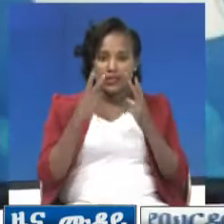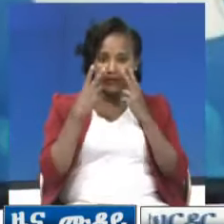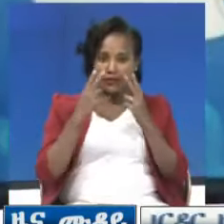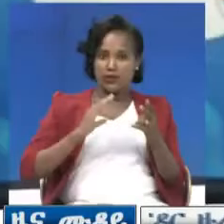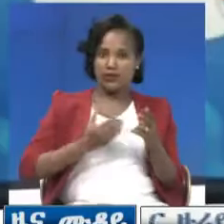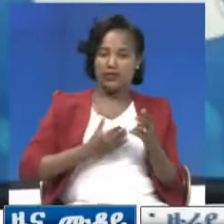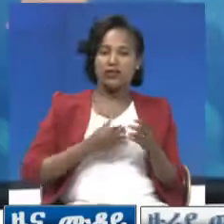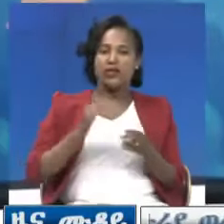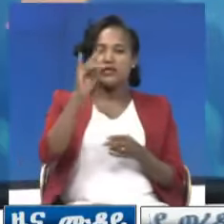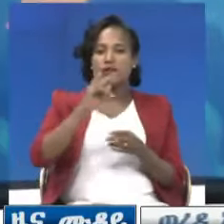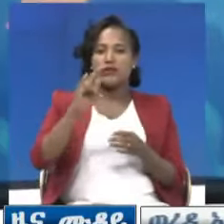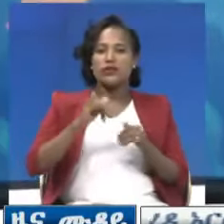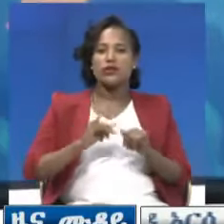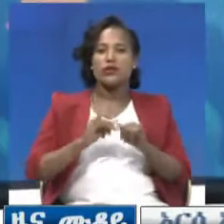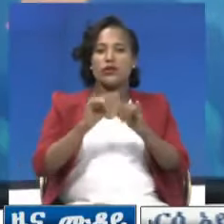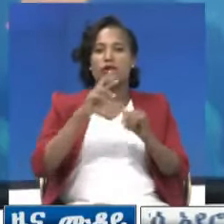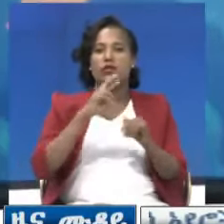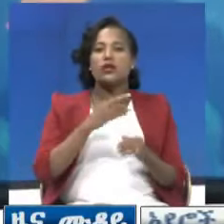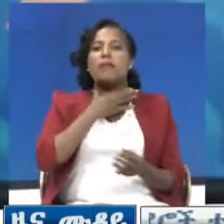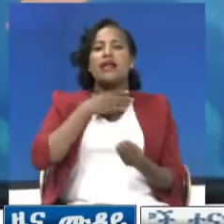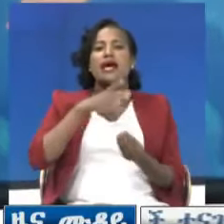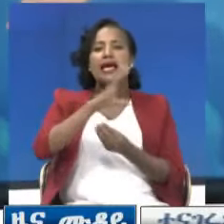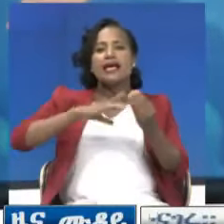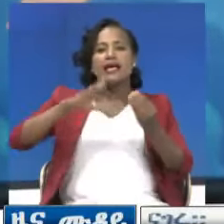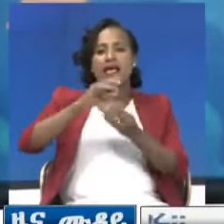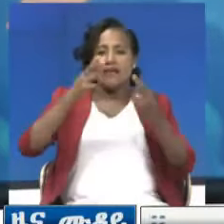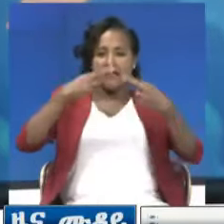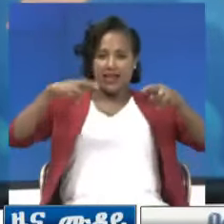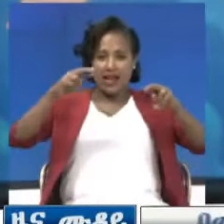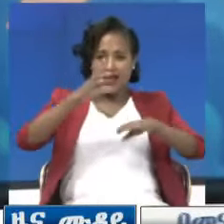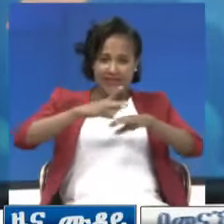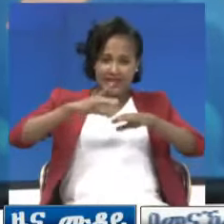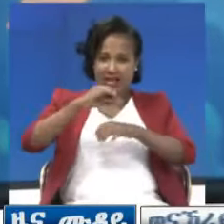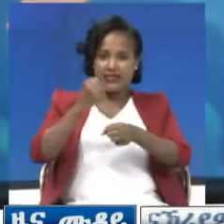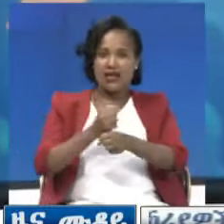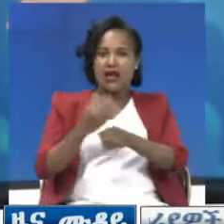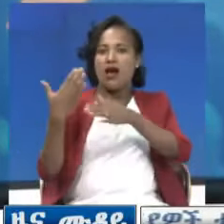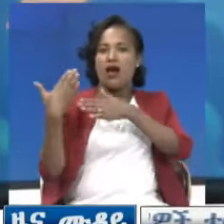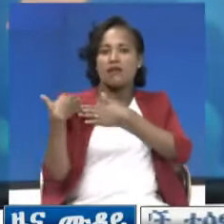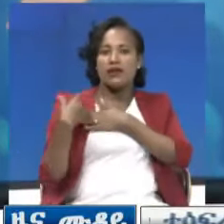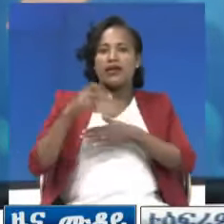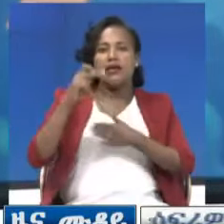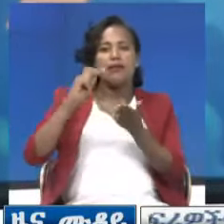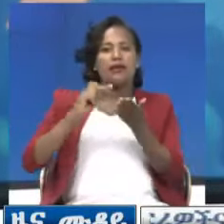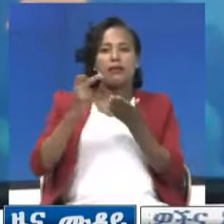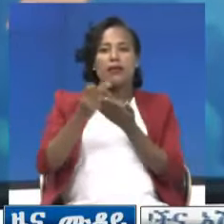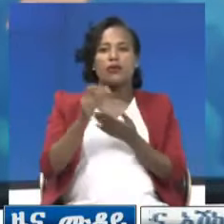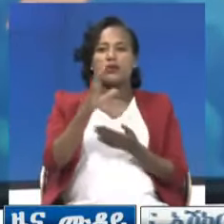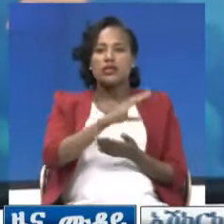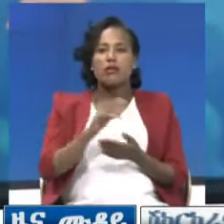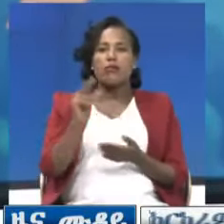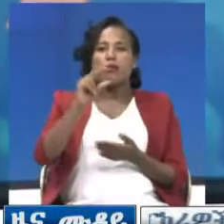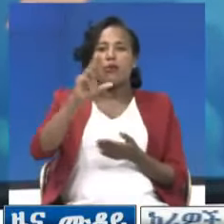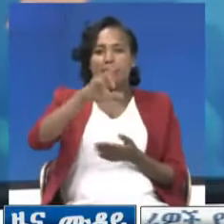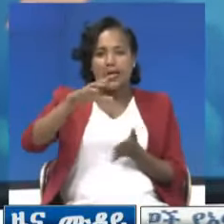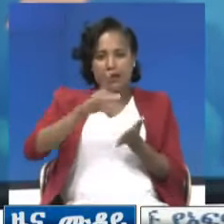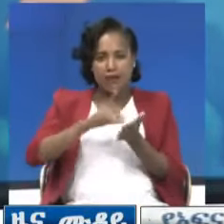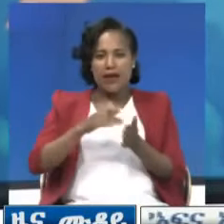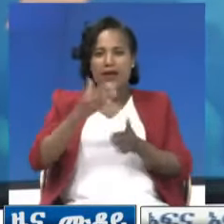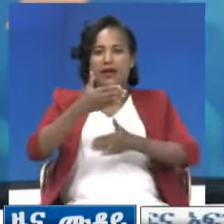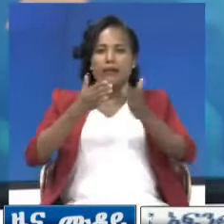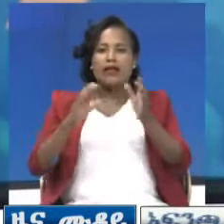ተመልካቾቻችን ዜናዎቻችን እንደቀጠሉ ናቸው። የአማራ ክልልና የፌደራል ከፍተኛ የስራ ኃላፊዎች በደብረ ማርቆስና በቡሬ